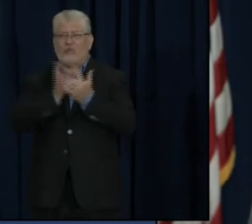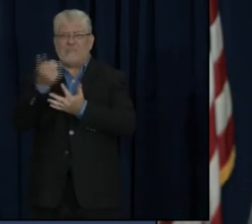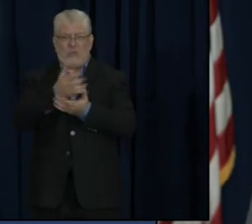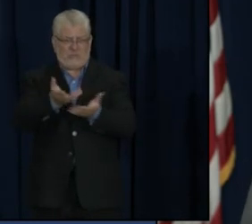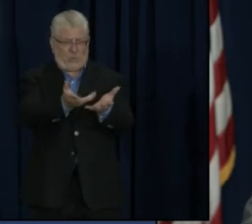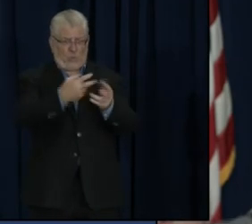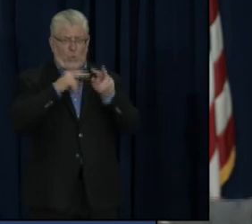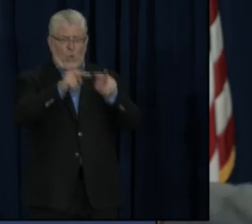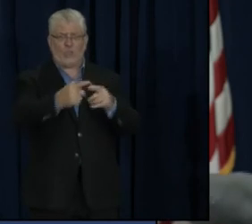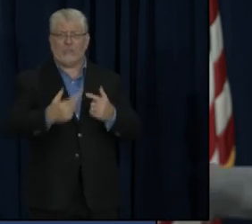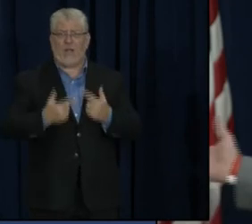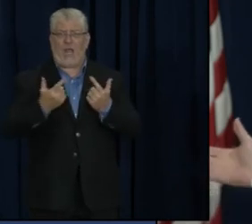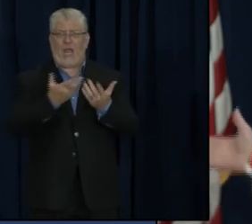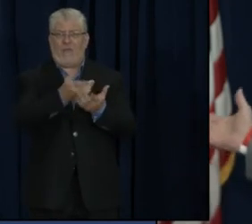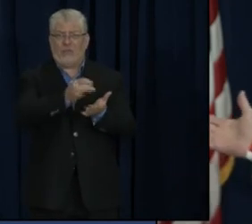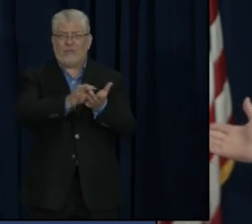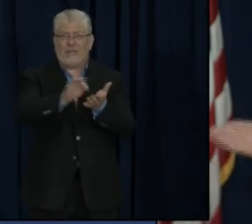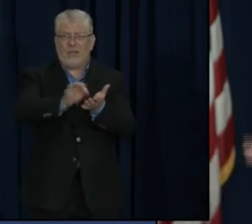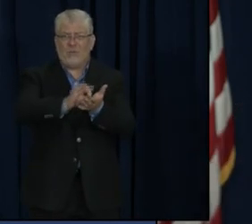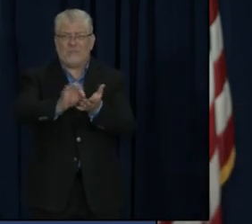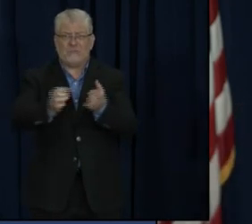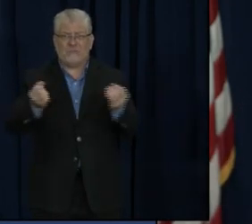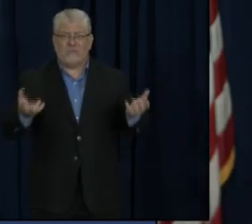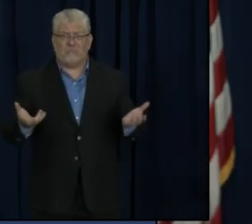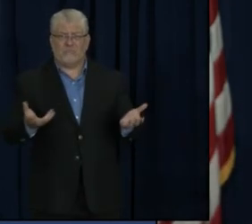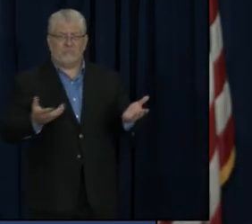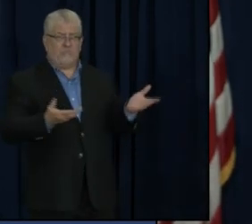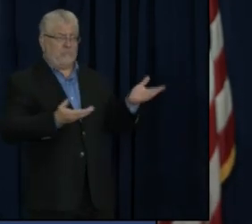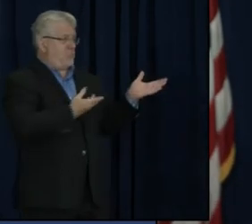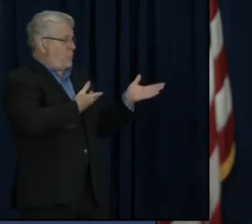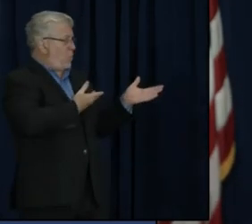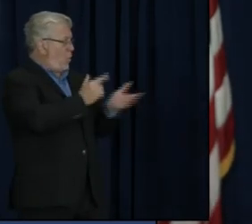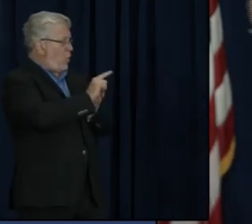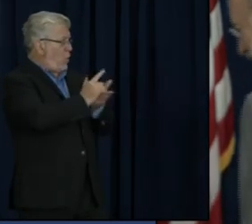الإلكتروني، لذلك أتساءل عن أي شفافية يتحدثون عنها.